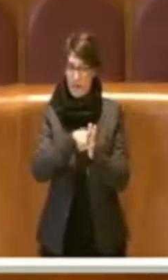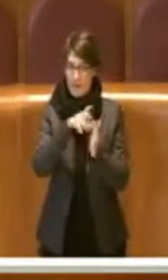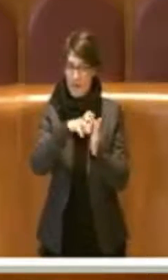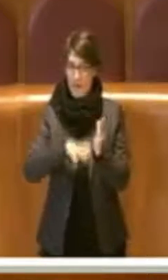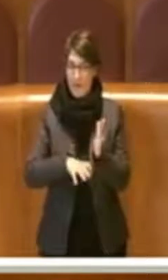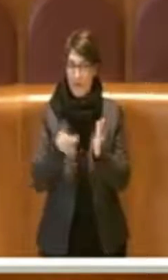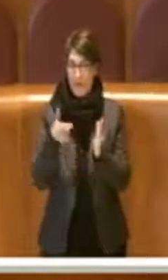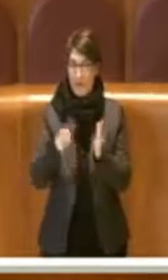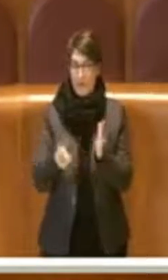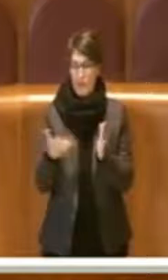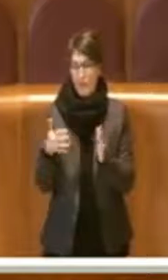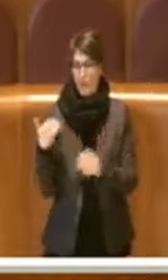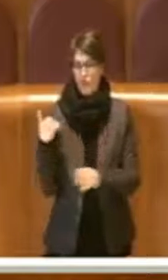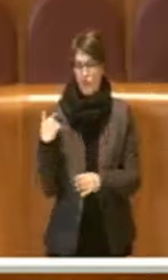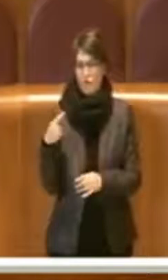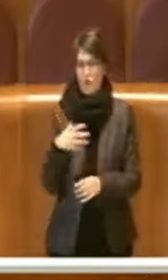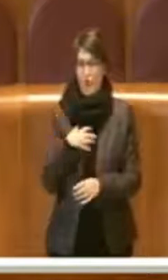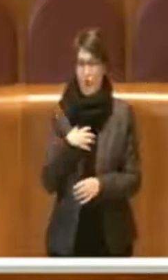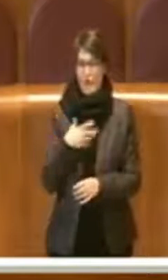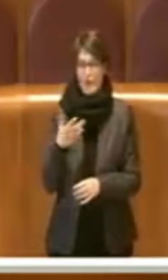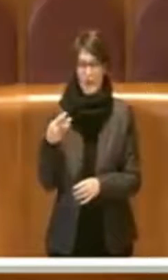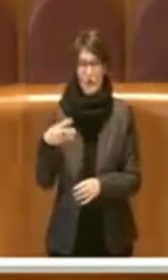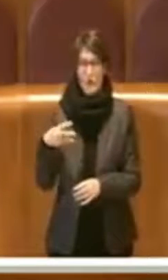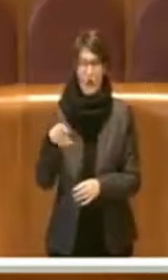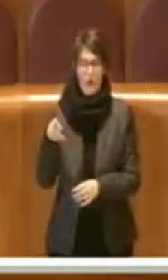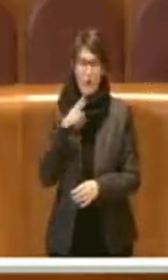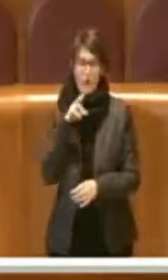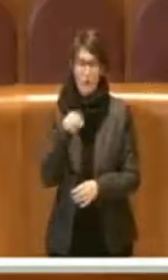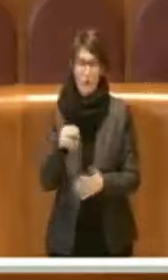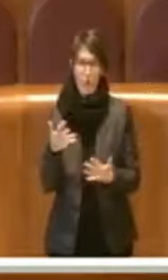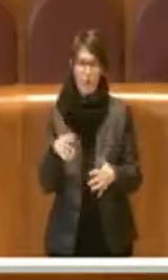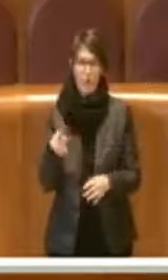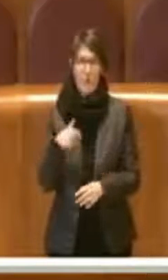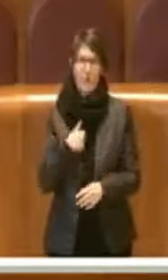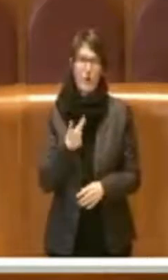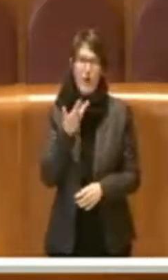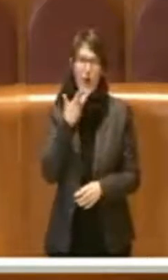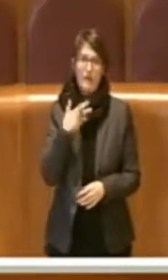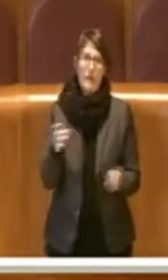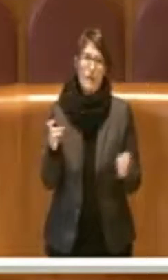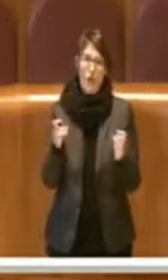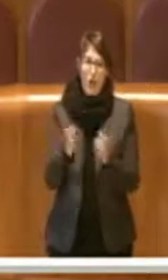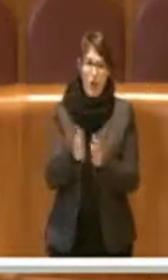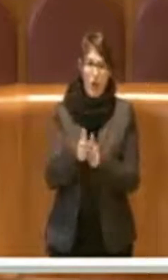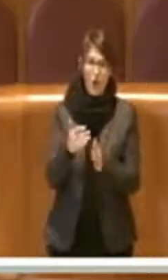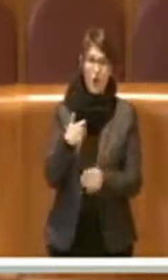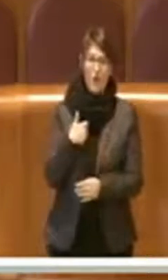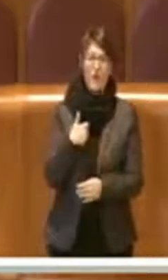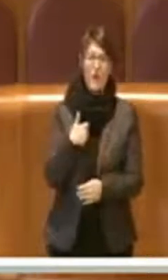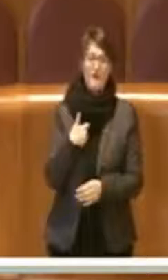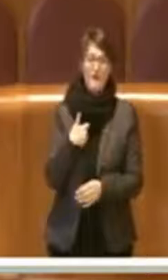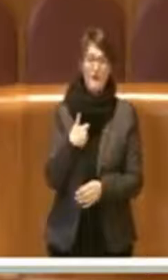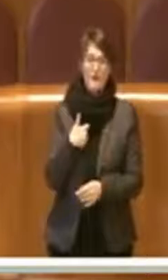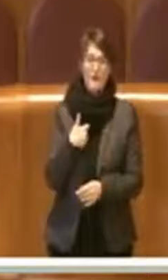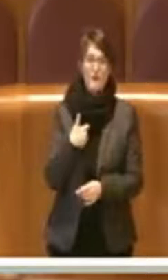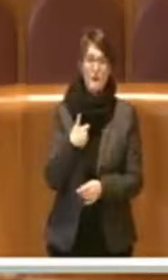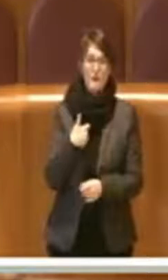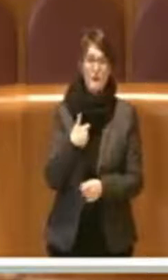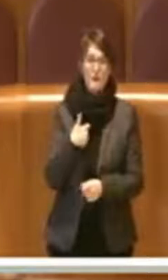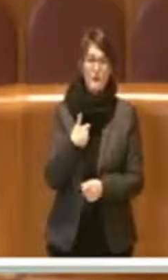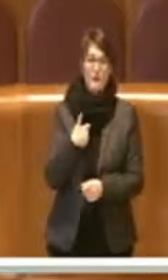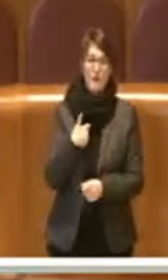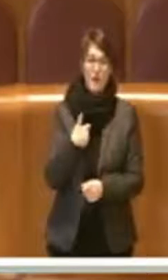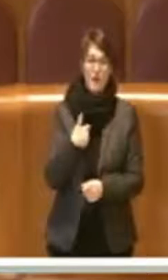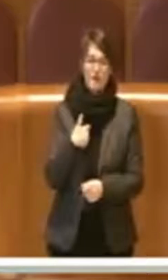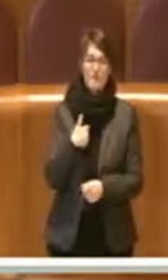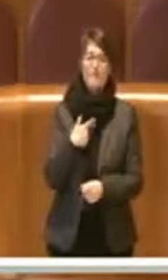fatto l'assessore Montuori, ma vorrei cogliere l'occasione, diciamo, della trattazione